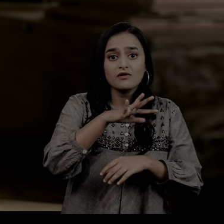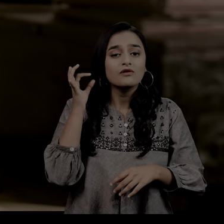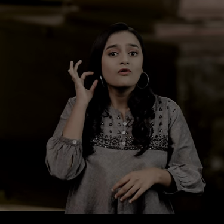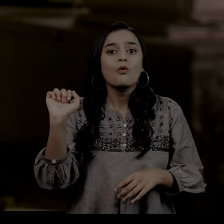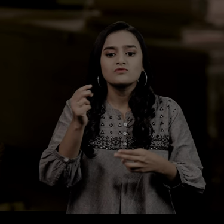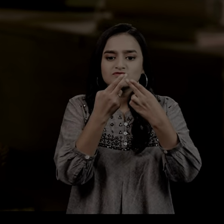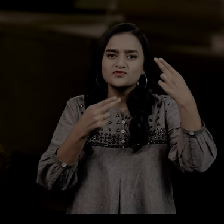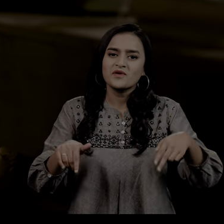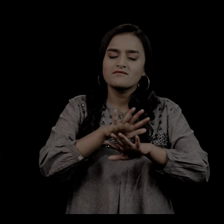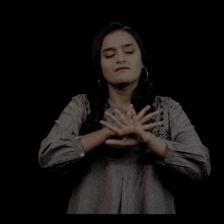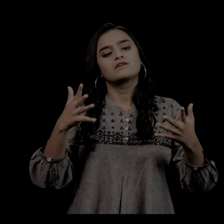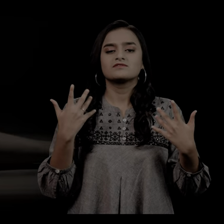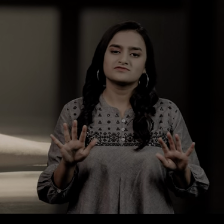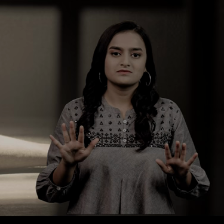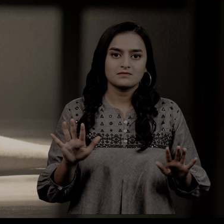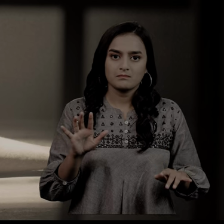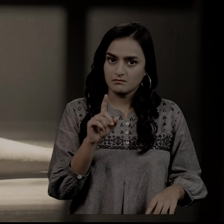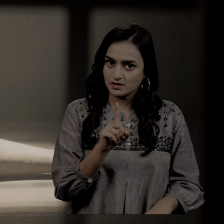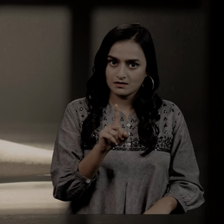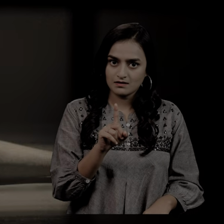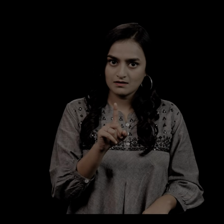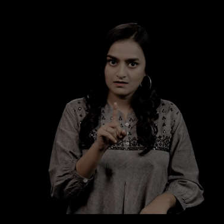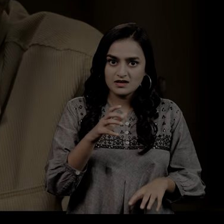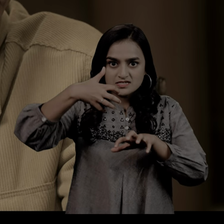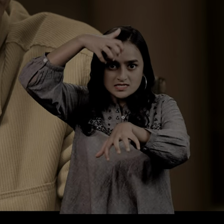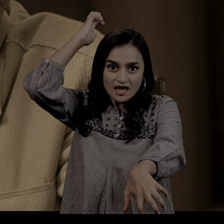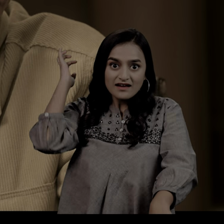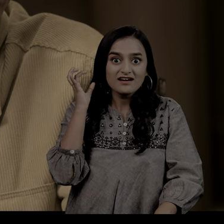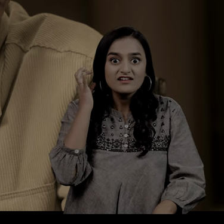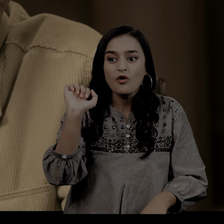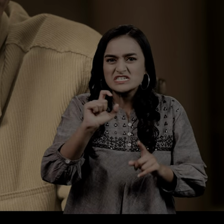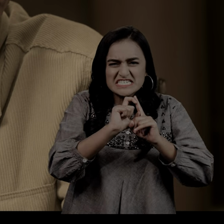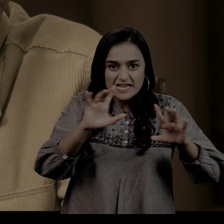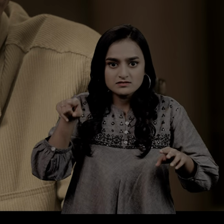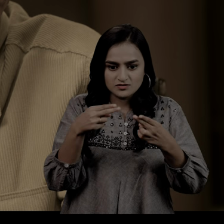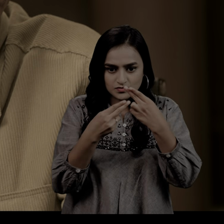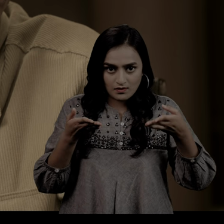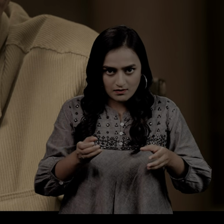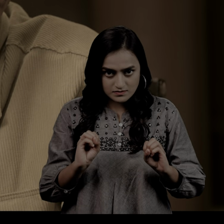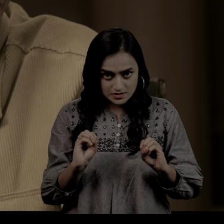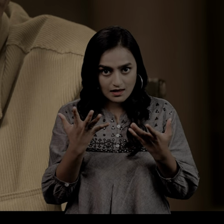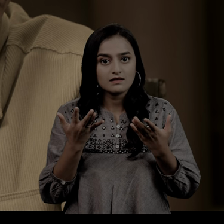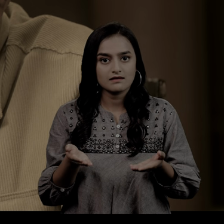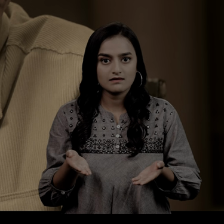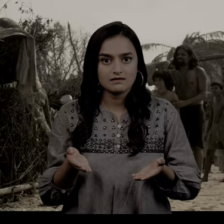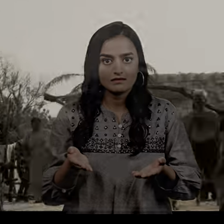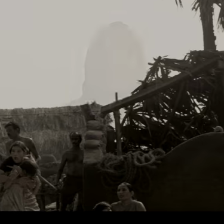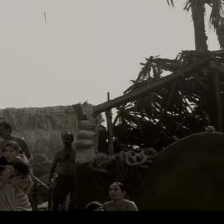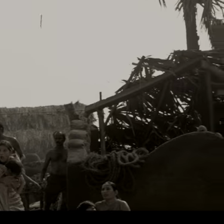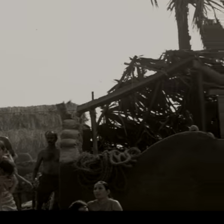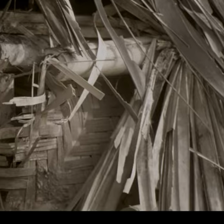స్టూవర్ట్పురం నాగేశ్వరరావు కథ అక్కడే ఆగిపోయింది. కానీ టైగర్ నాగేశ్వరరావు కథ అక్కడే